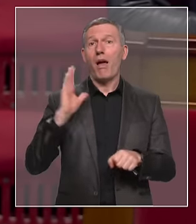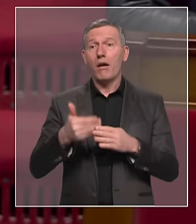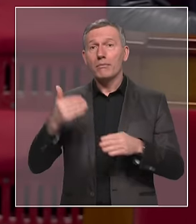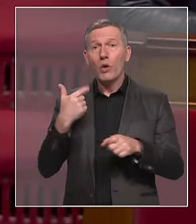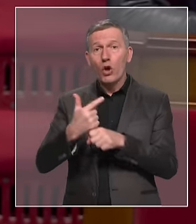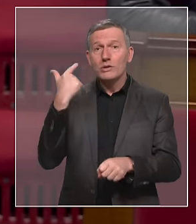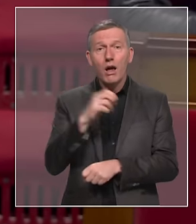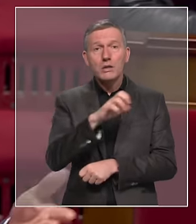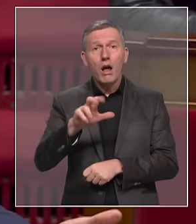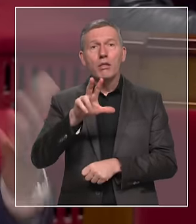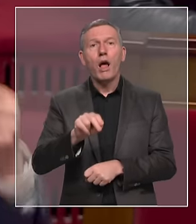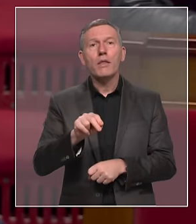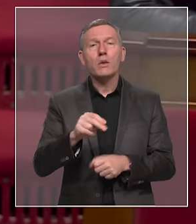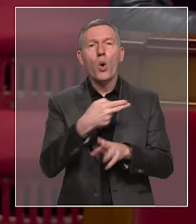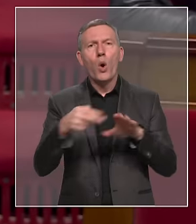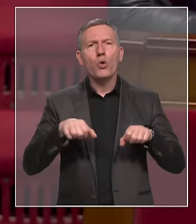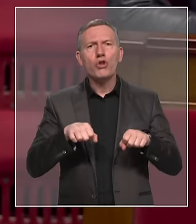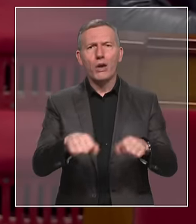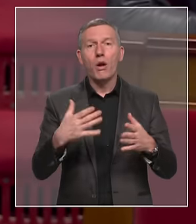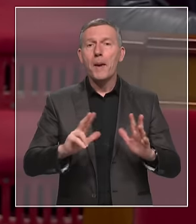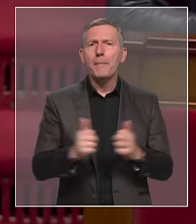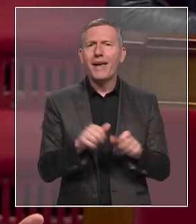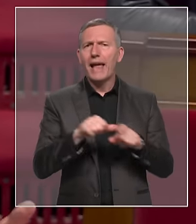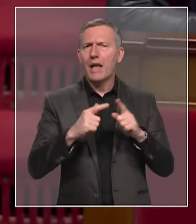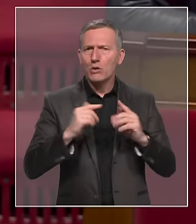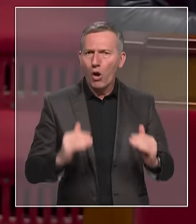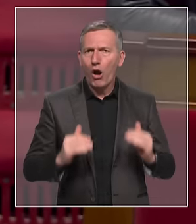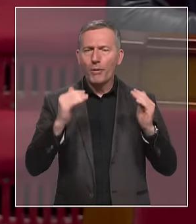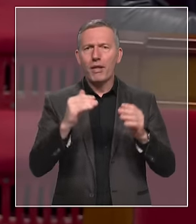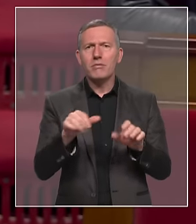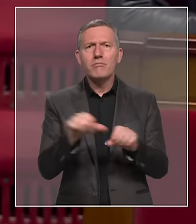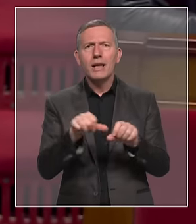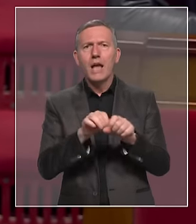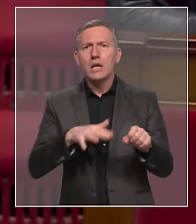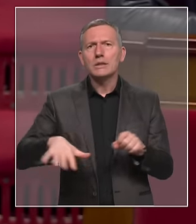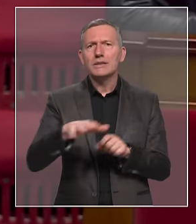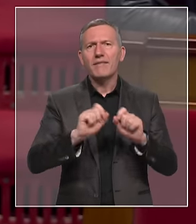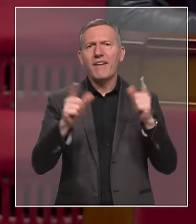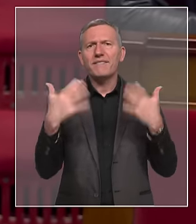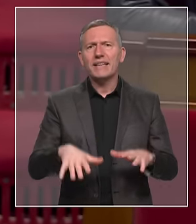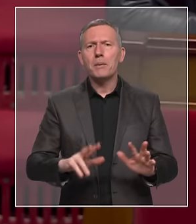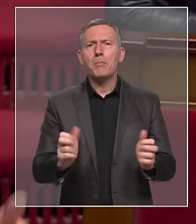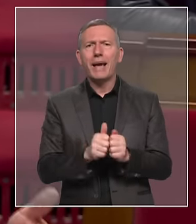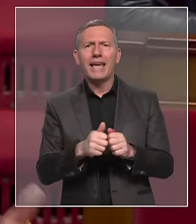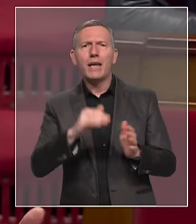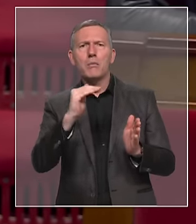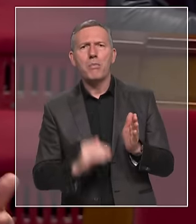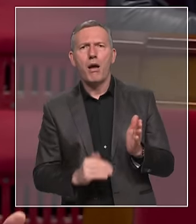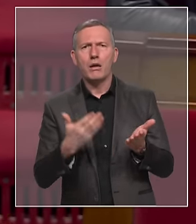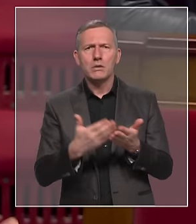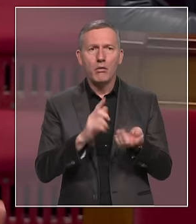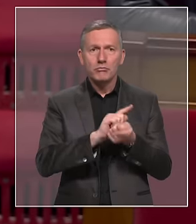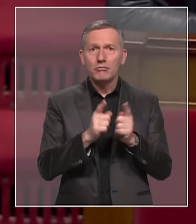il y a 2 ans. Le prix de l'essence repart à la hausse. Les stations-service mettent fin à l'opération prix coûtant. Cette situation